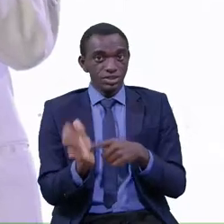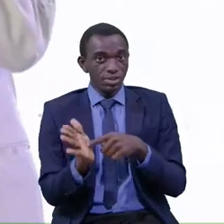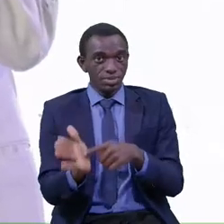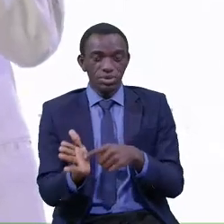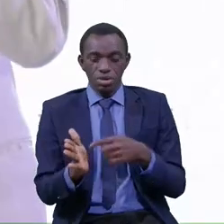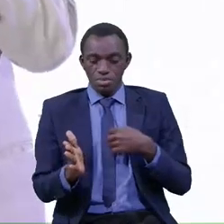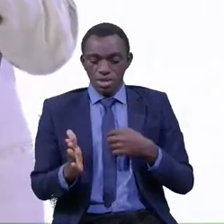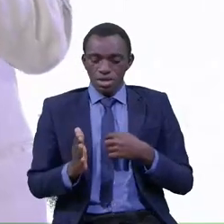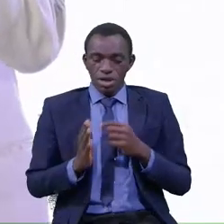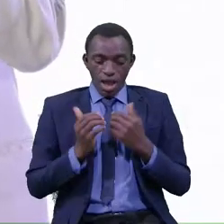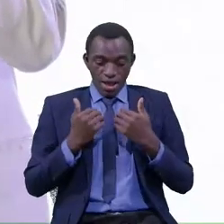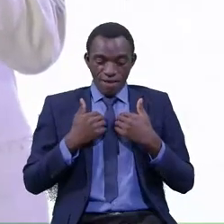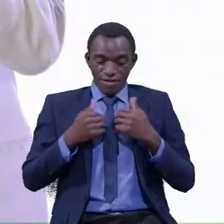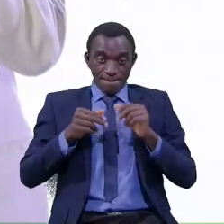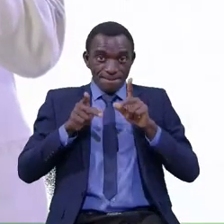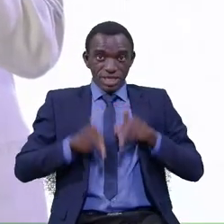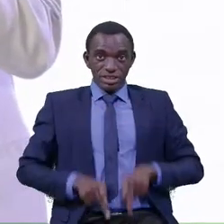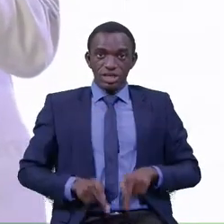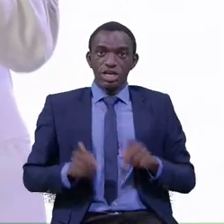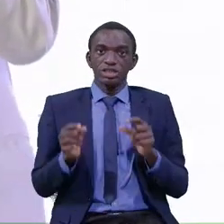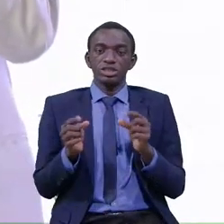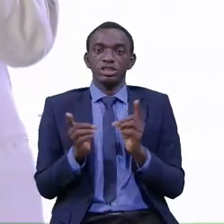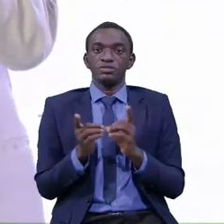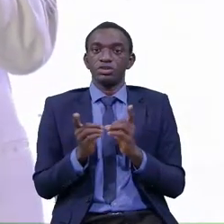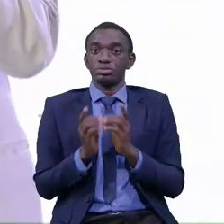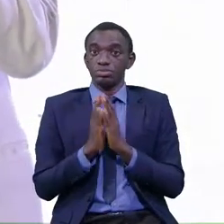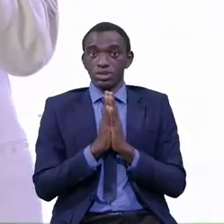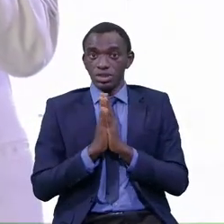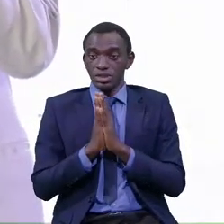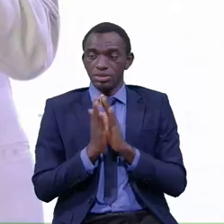j'ai ma dévotion personnelle devant le Seigneur.